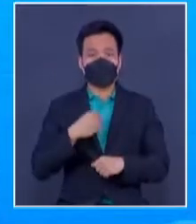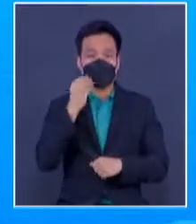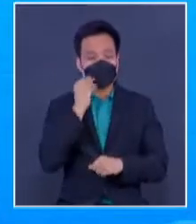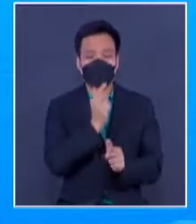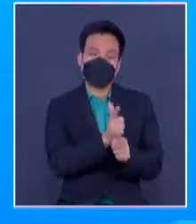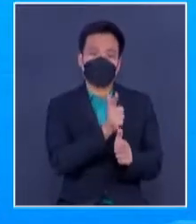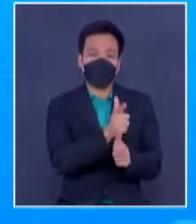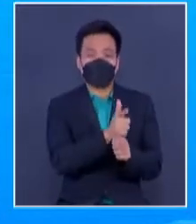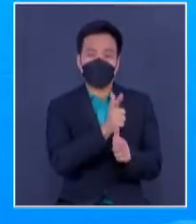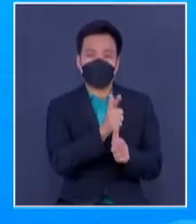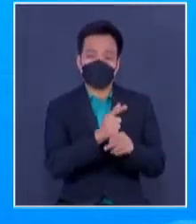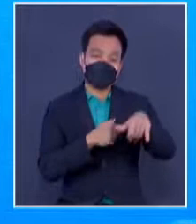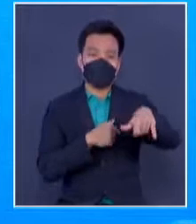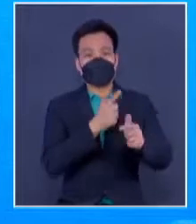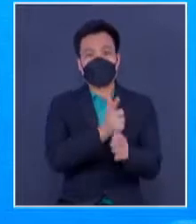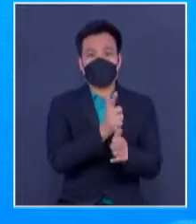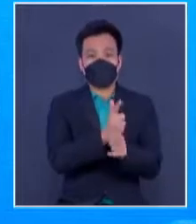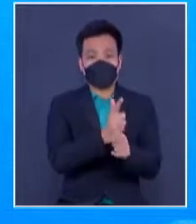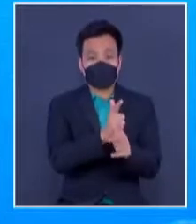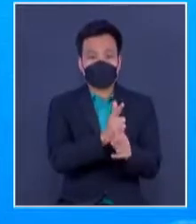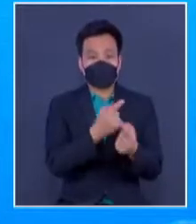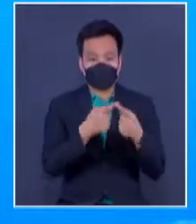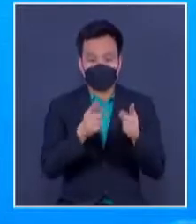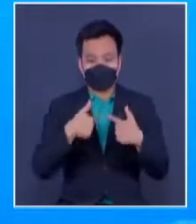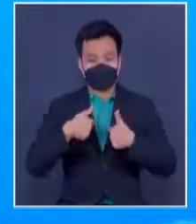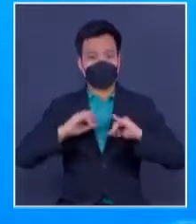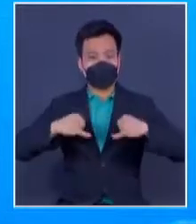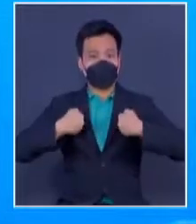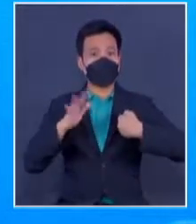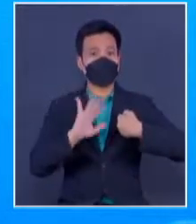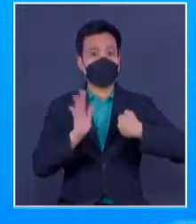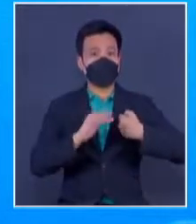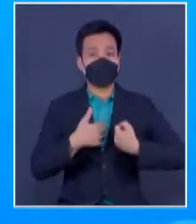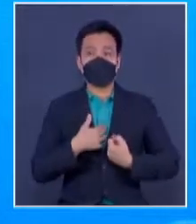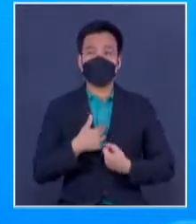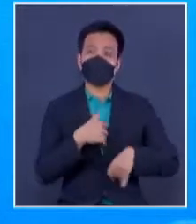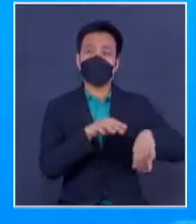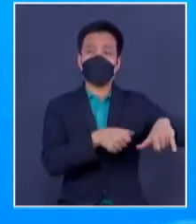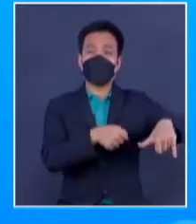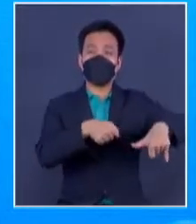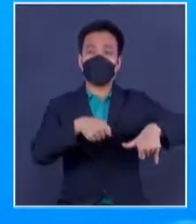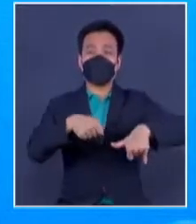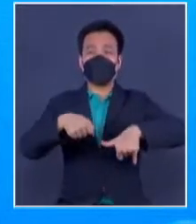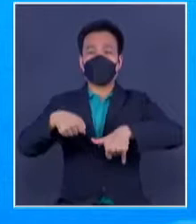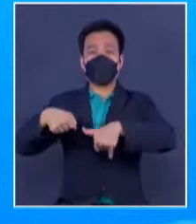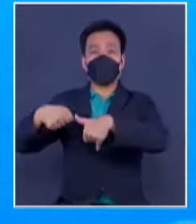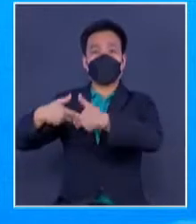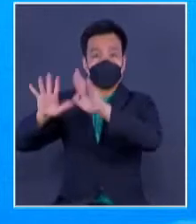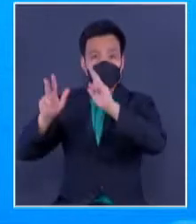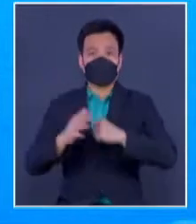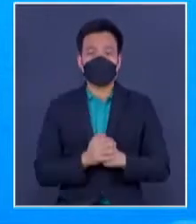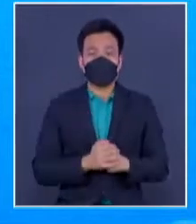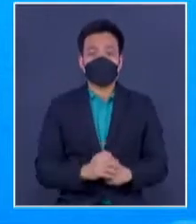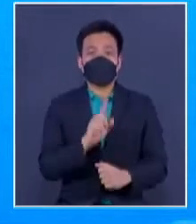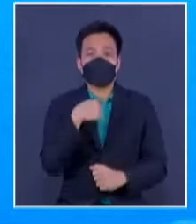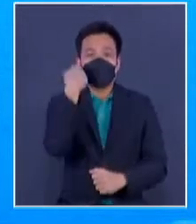ปรากฏว่าไม่ใช่เจ้าของแต่มาจูงควายเข้าไปแล้วเอาไปปล่อยเข้าป่าทำแบบนี้ถามว่าคนค